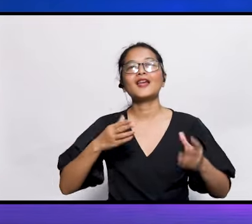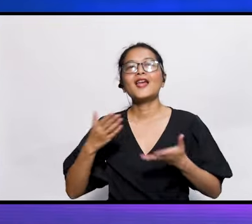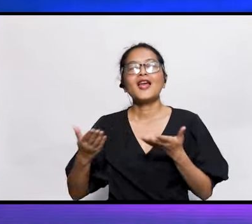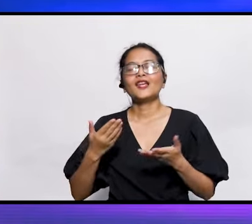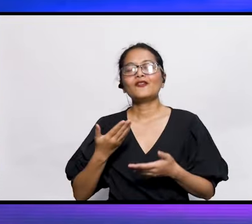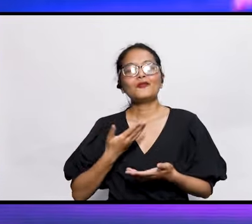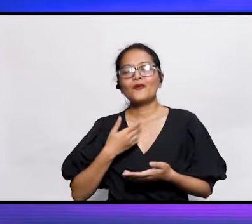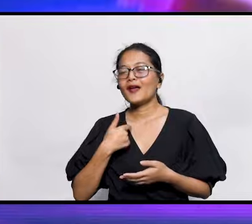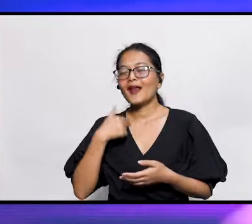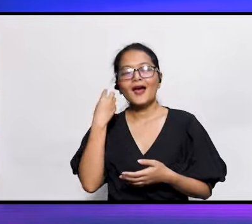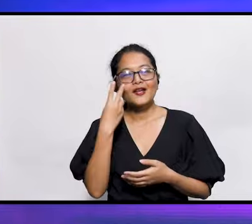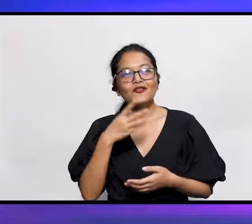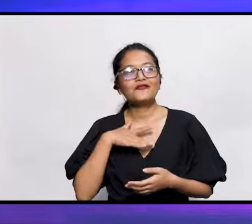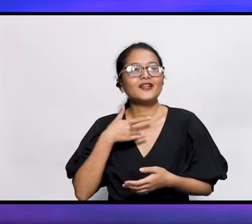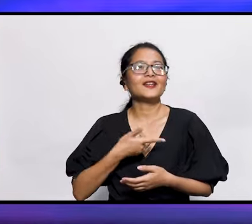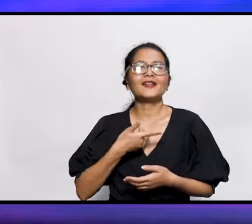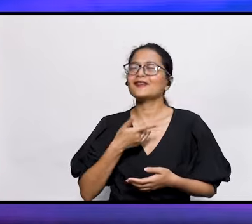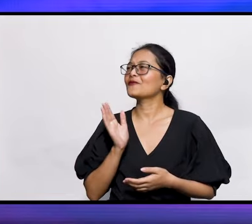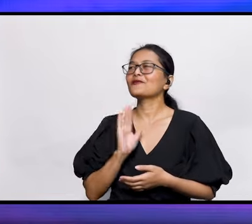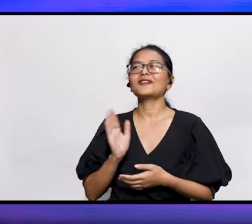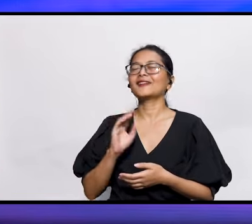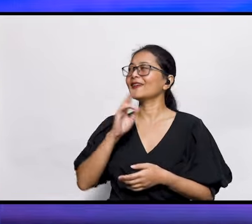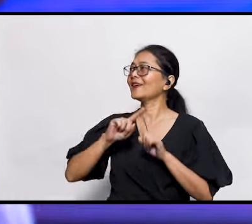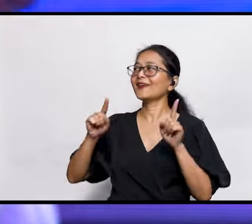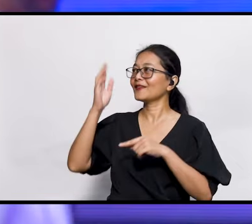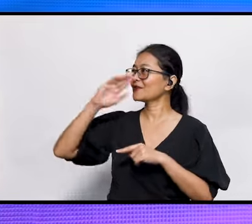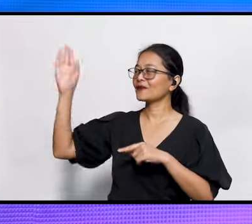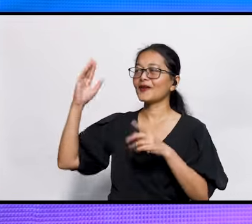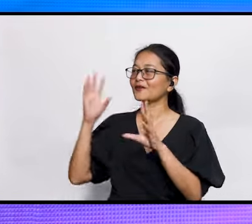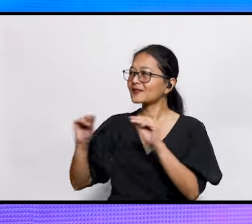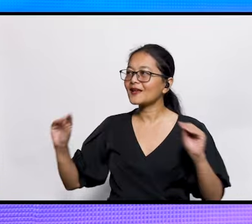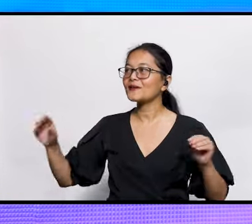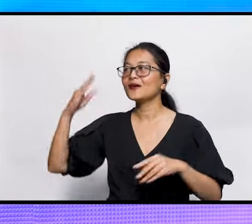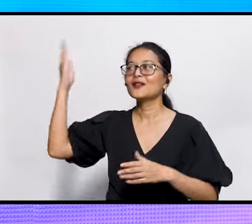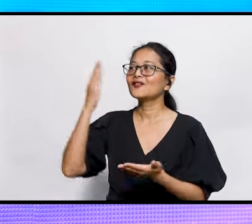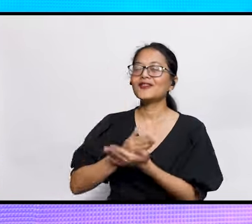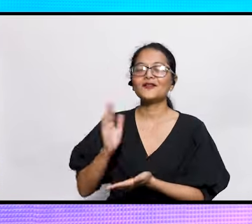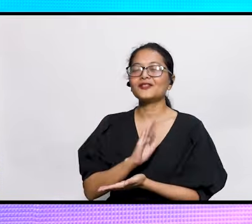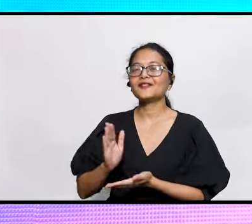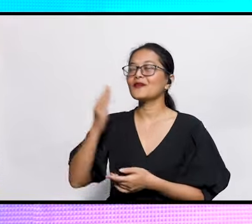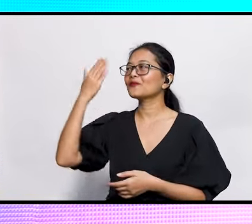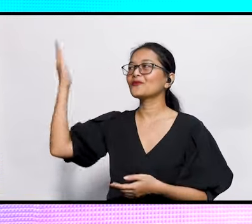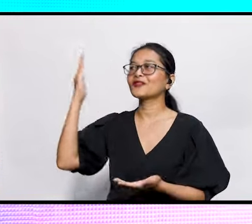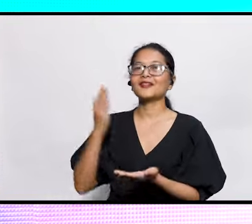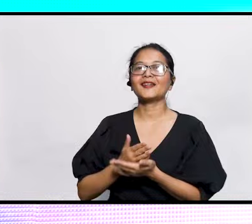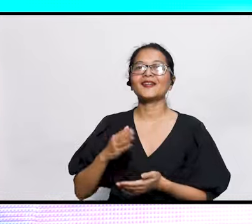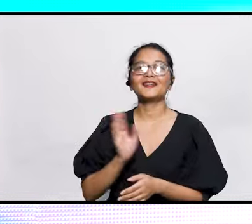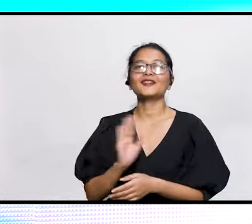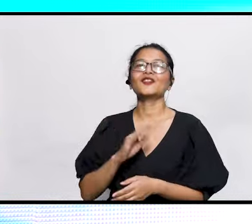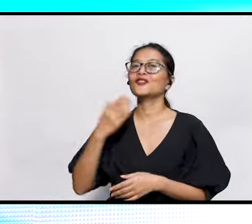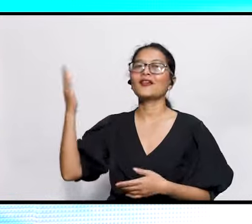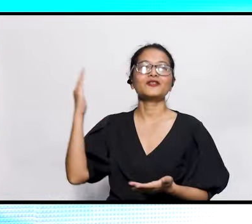working Even when I don't feel it you working you never stop you never stop